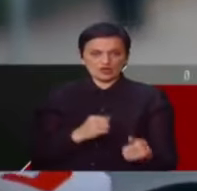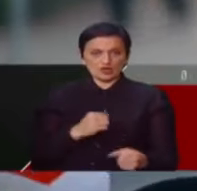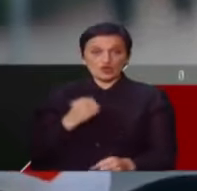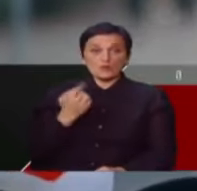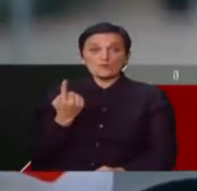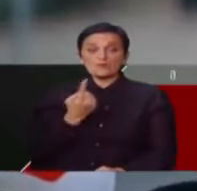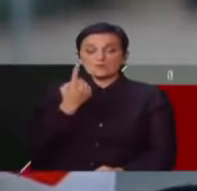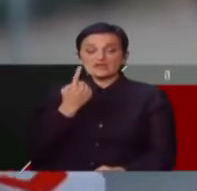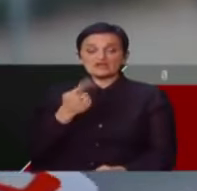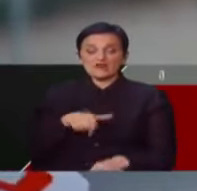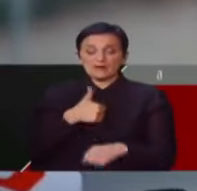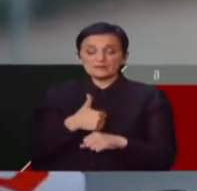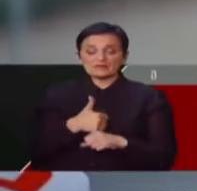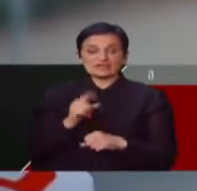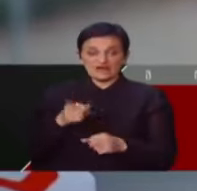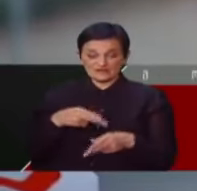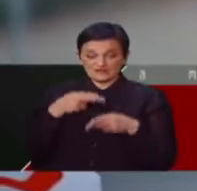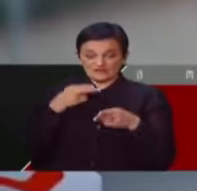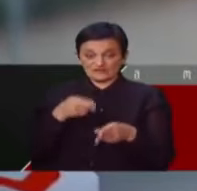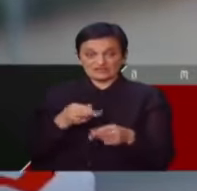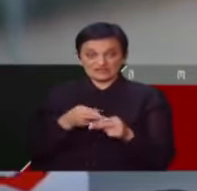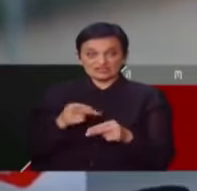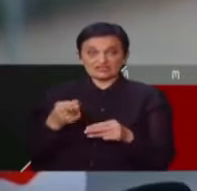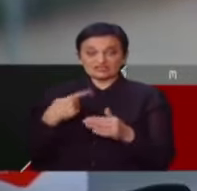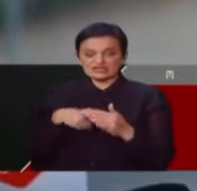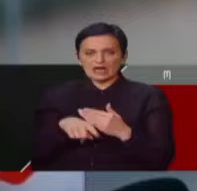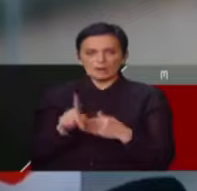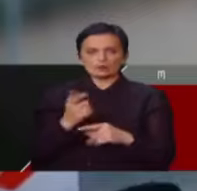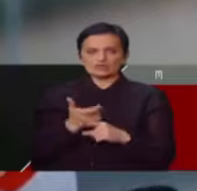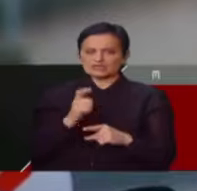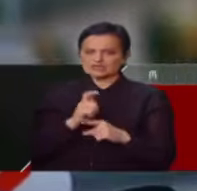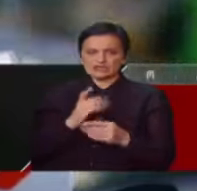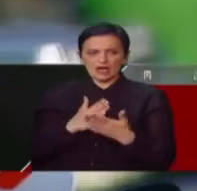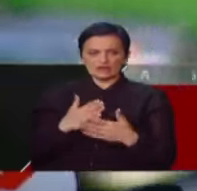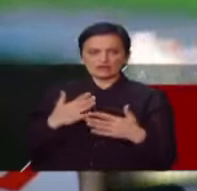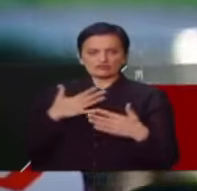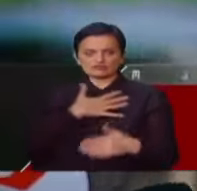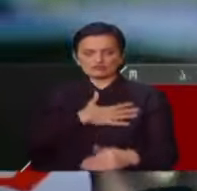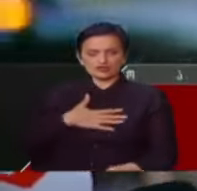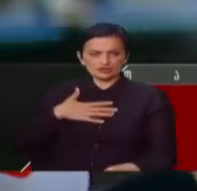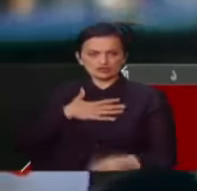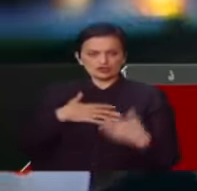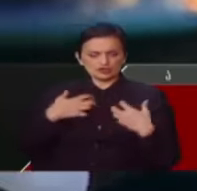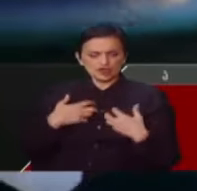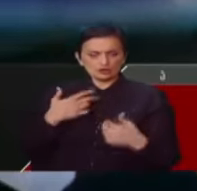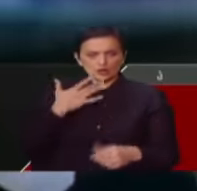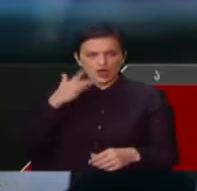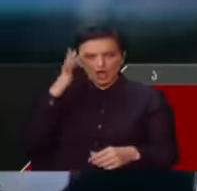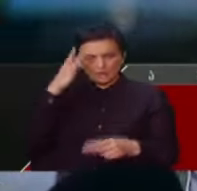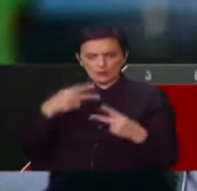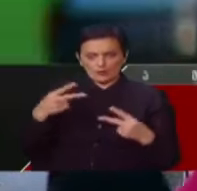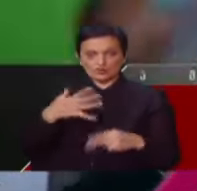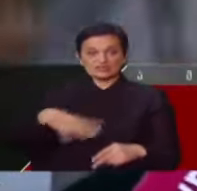Հիրվալի դեմ տավարի արիսիսրով, ես վիզիտի ստորետ իկիտան գաղոնդինարը ովդերոց ձա լիանարի աժեշպոտեպուլի չվենի ամերկելի պարտնորեմի